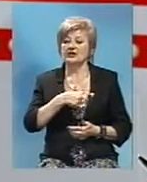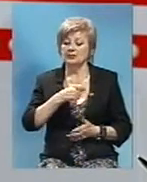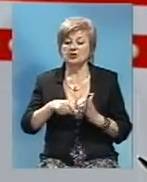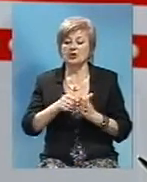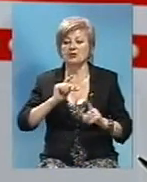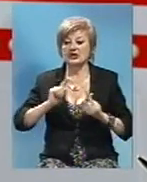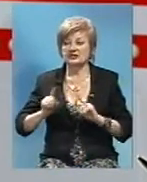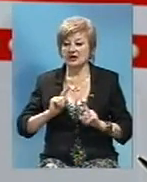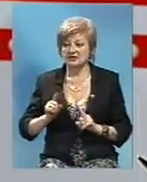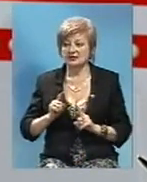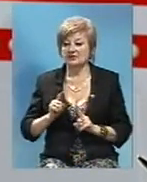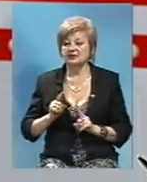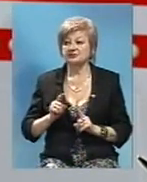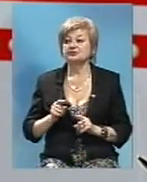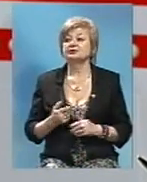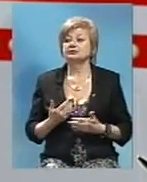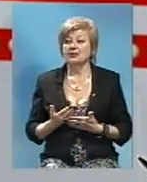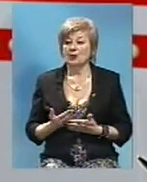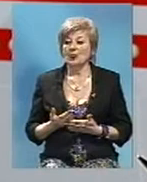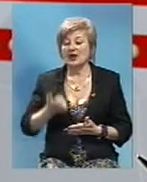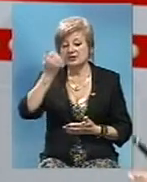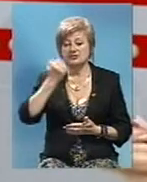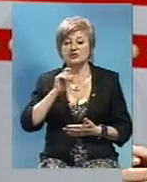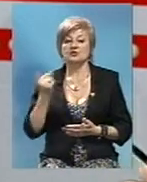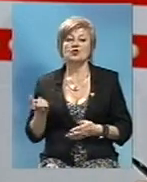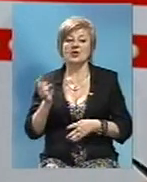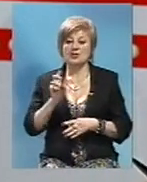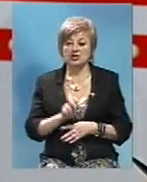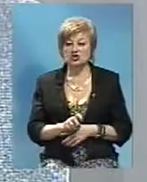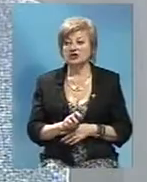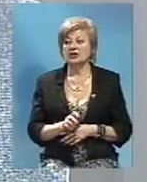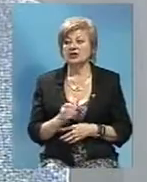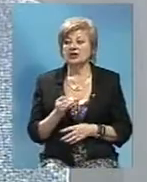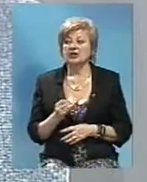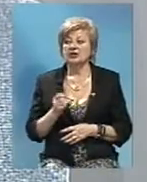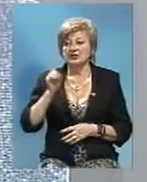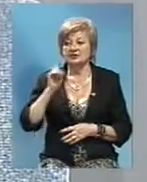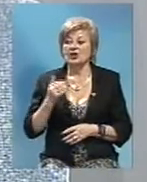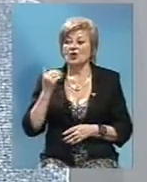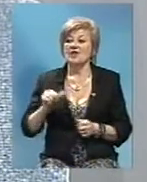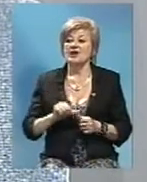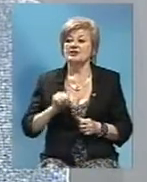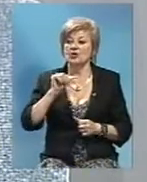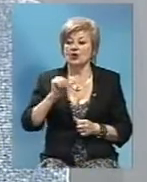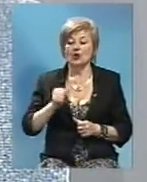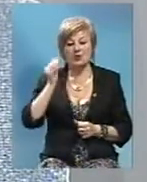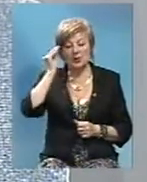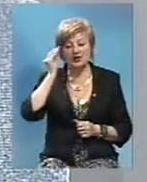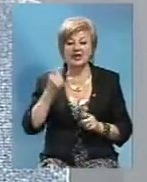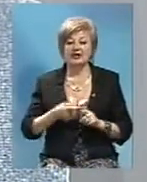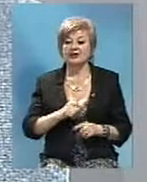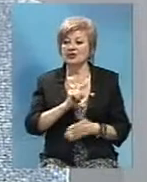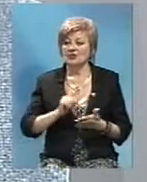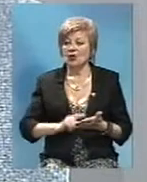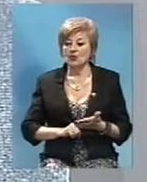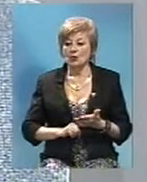ради, позафракційна тепер? Позафракційна. Так. Дякую дуже, Катерино, що ви з нами. І знаю, що у вас окрема і особлива думка з цього приводу.